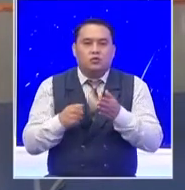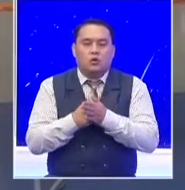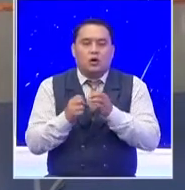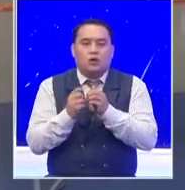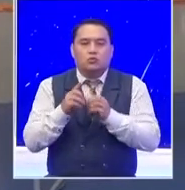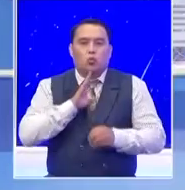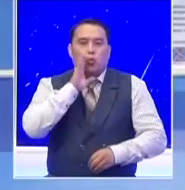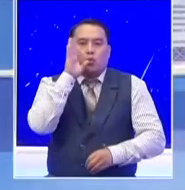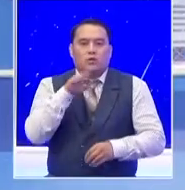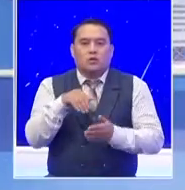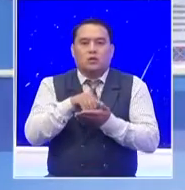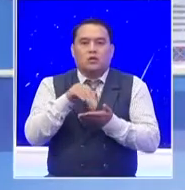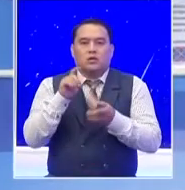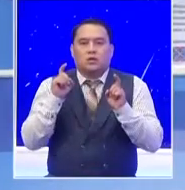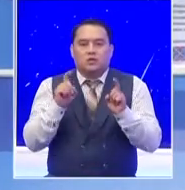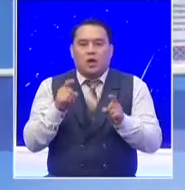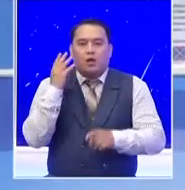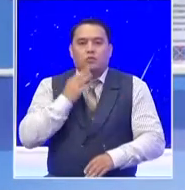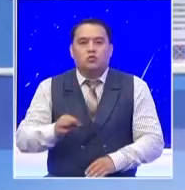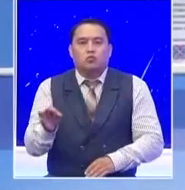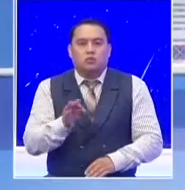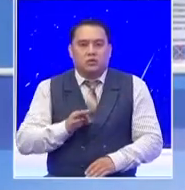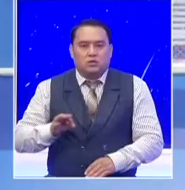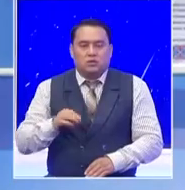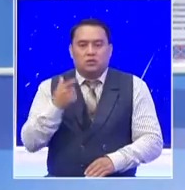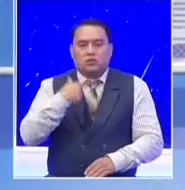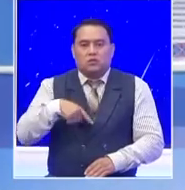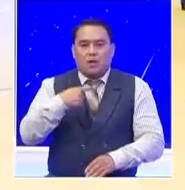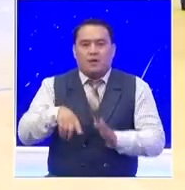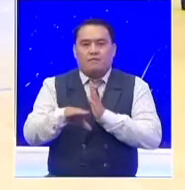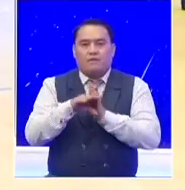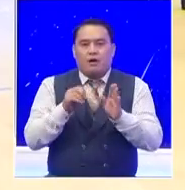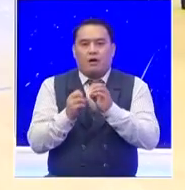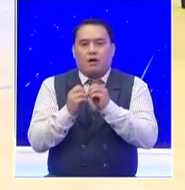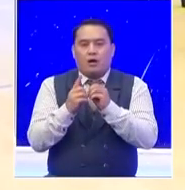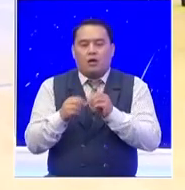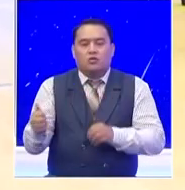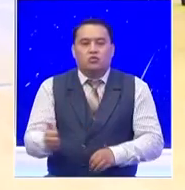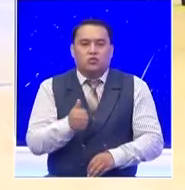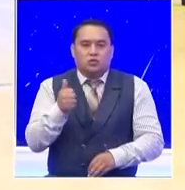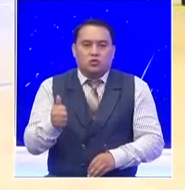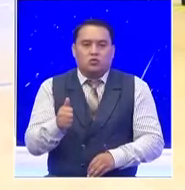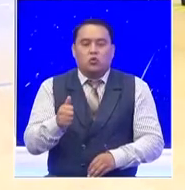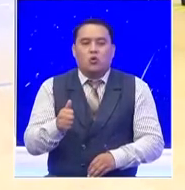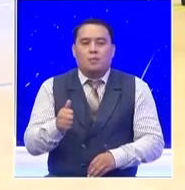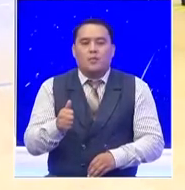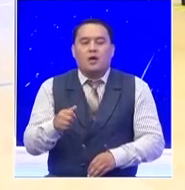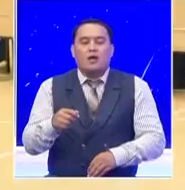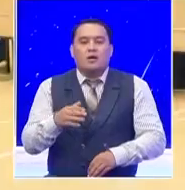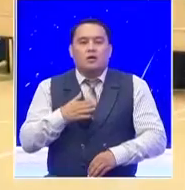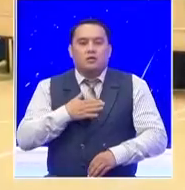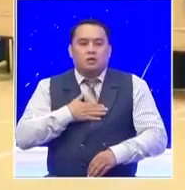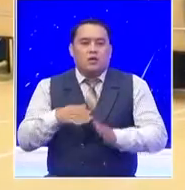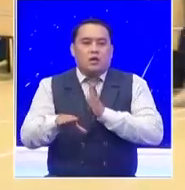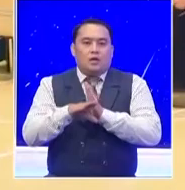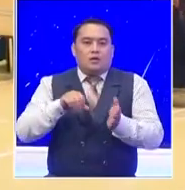времени столицы прошла регистрация выборщиков по Алматинской области. Сами выборы начались в 11 часов по времени Нур-Султана. Следует отметить, на депутатство в